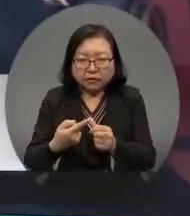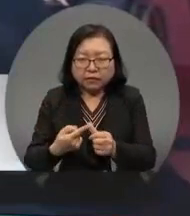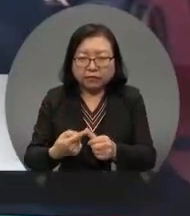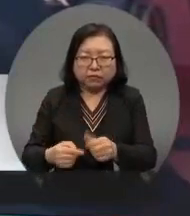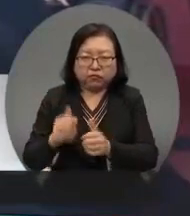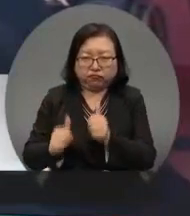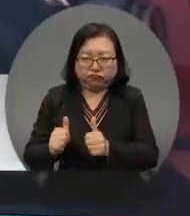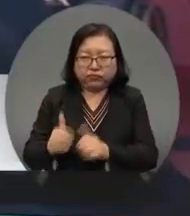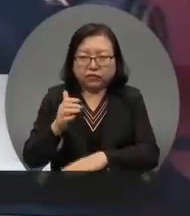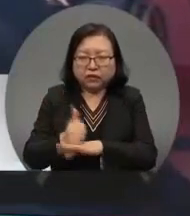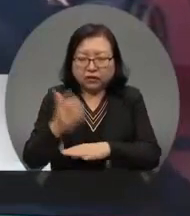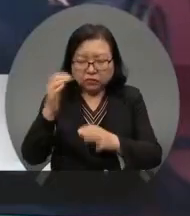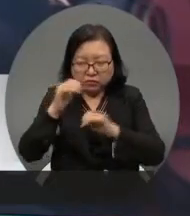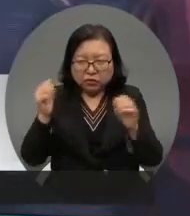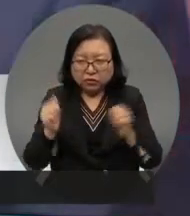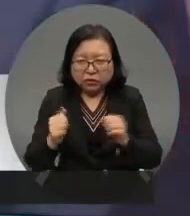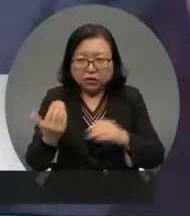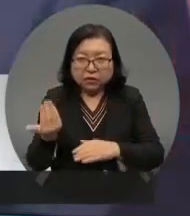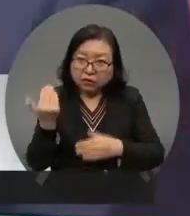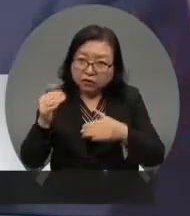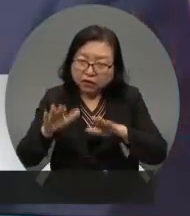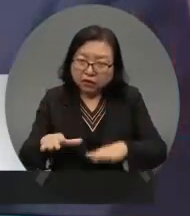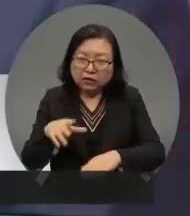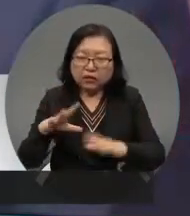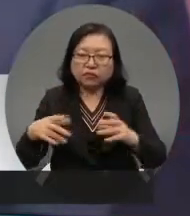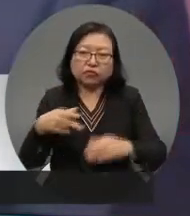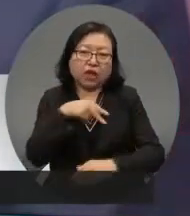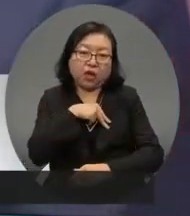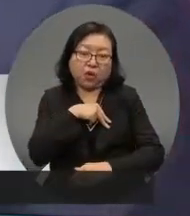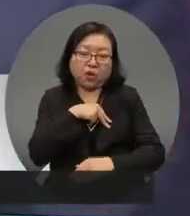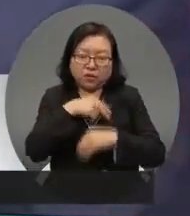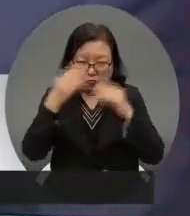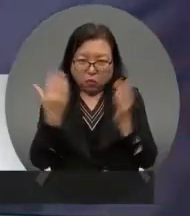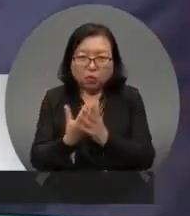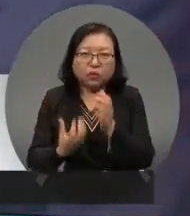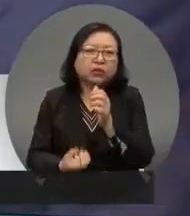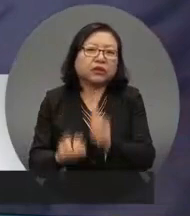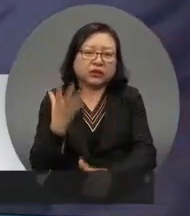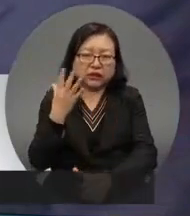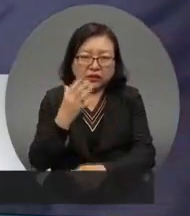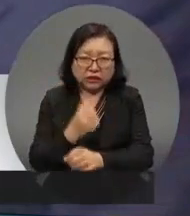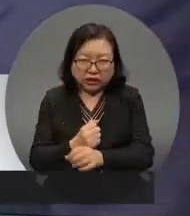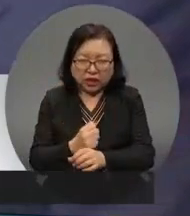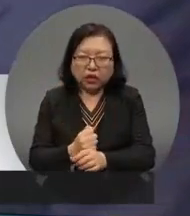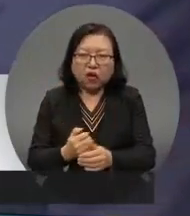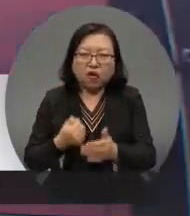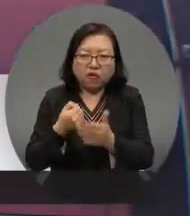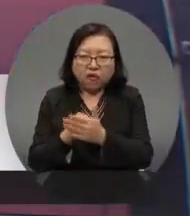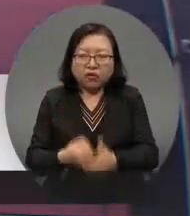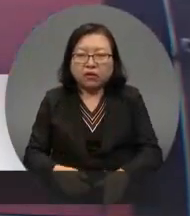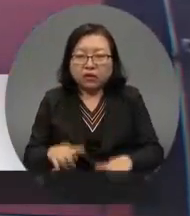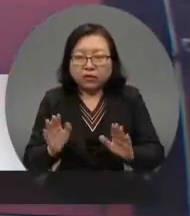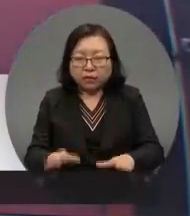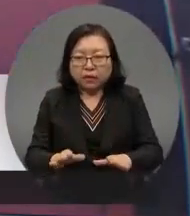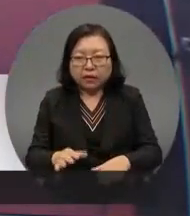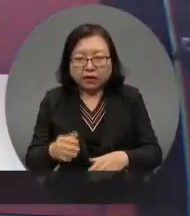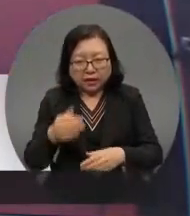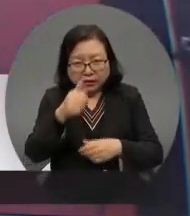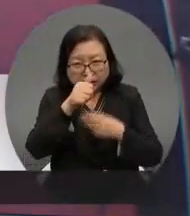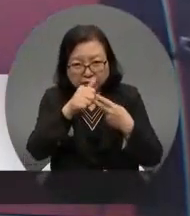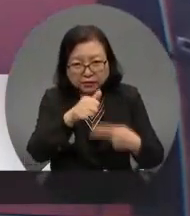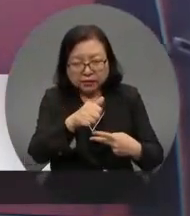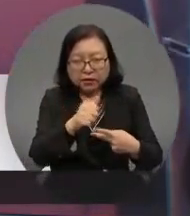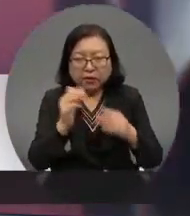결과 충북의 전현직 국회의원들이 모두 승리하며 본선 진출을 확정했습니다. 이제 청주 흥덕과